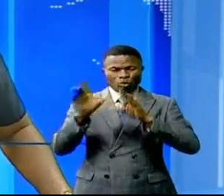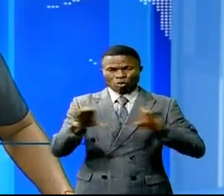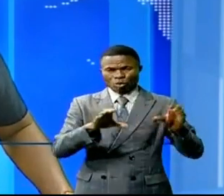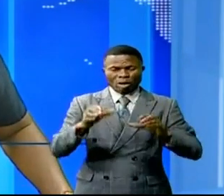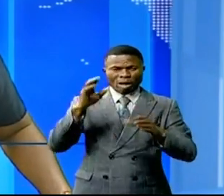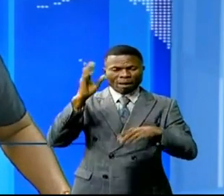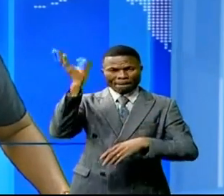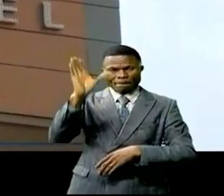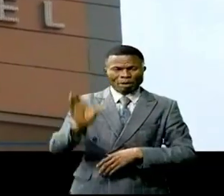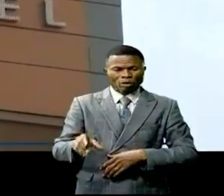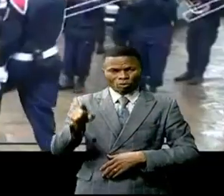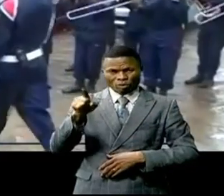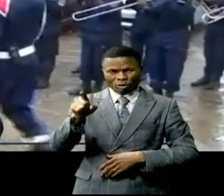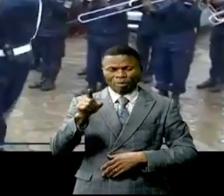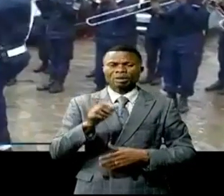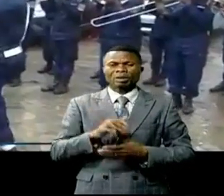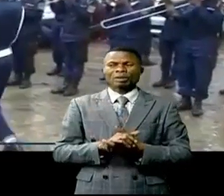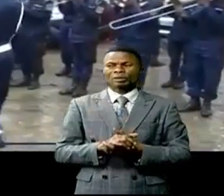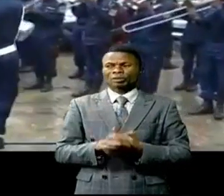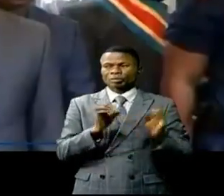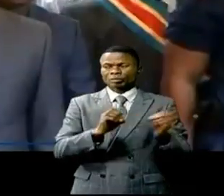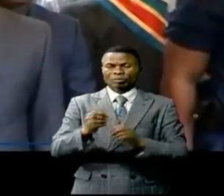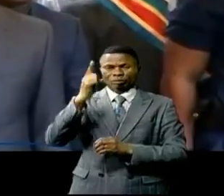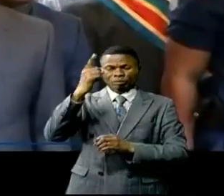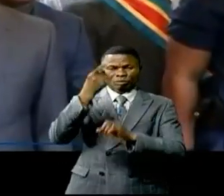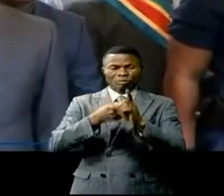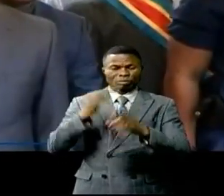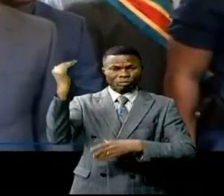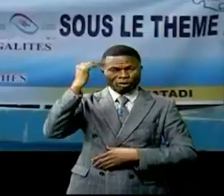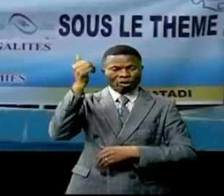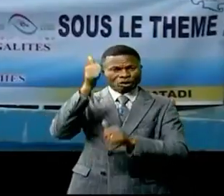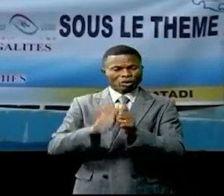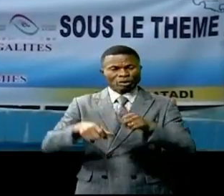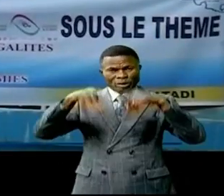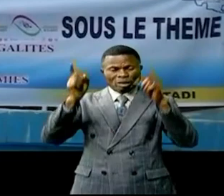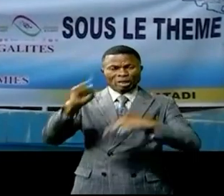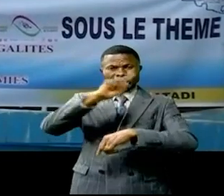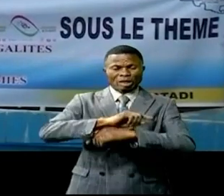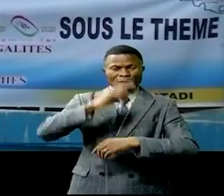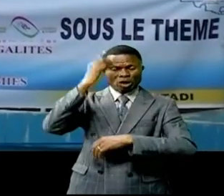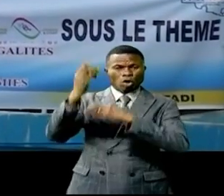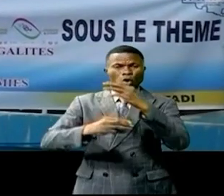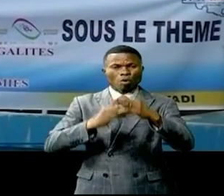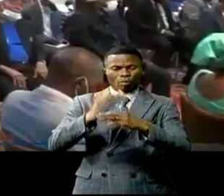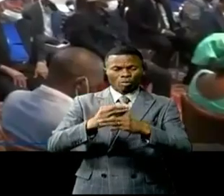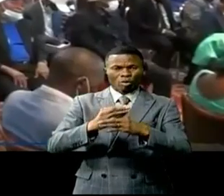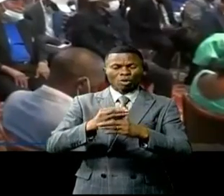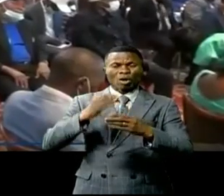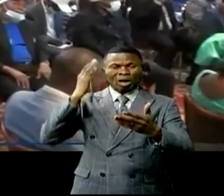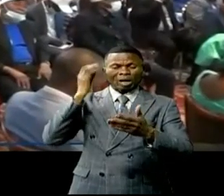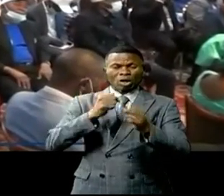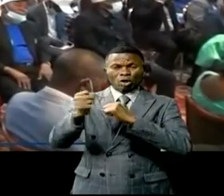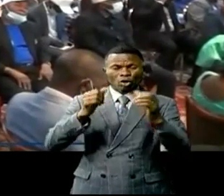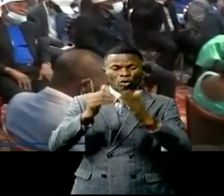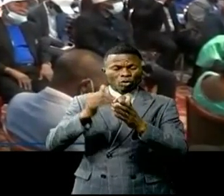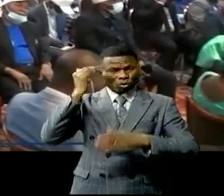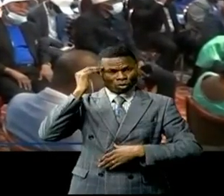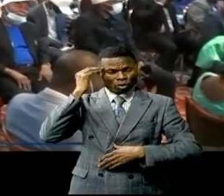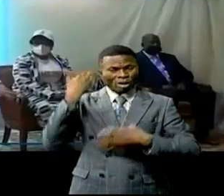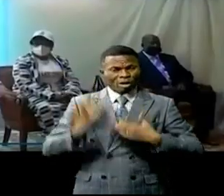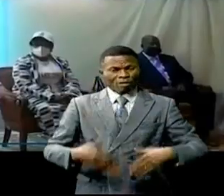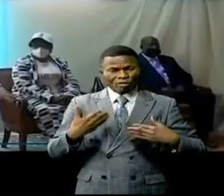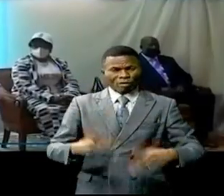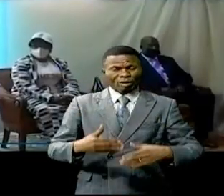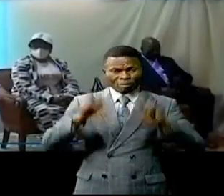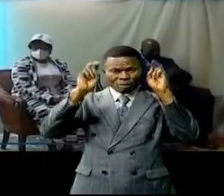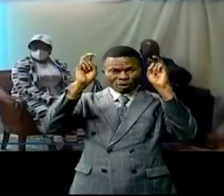Mananga. Organisée le 1er décembre de chaque année, la journée mondiale de lutte contre le sida a été célébrée pour cette année sous